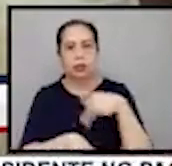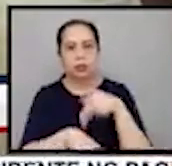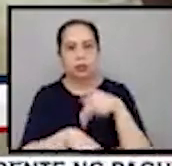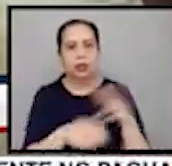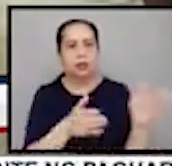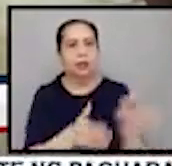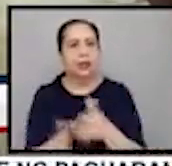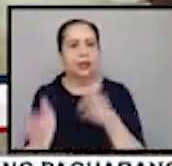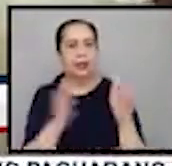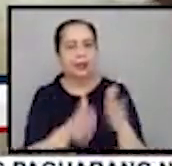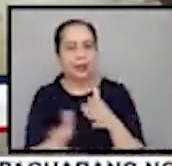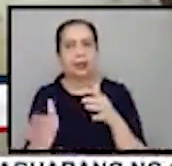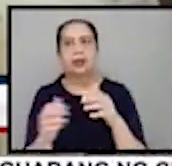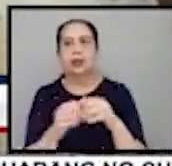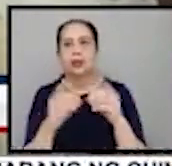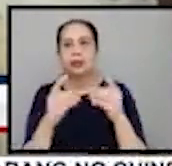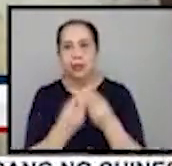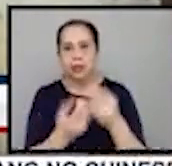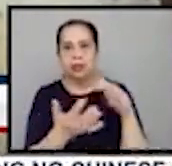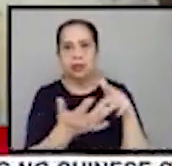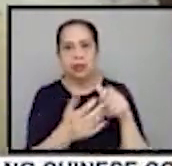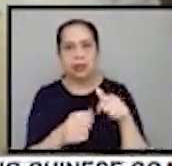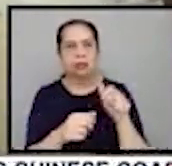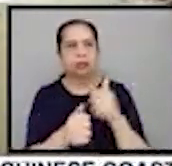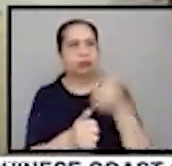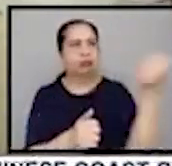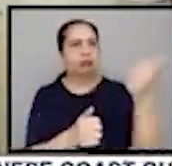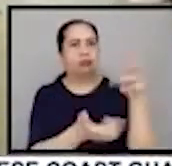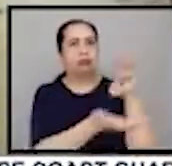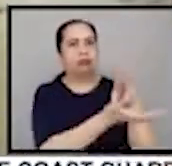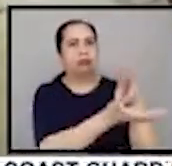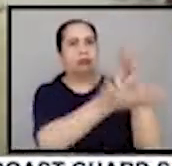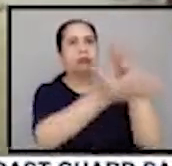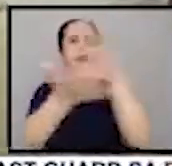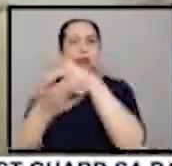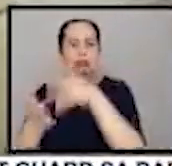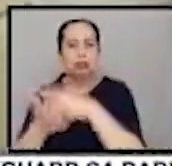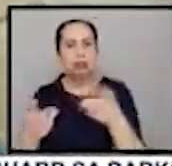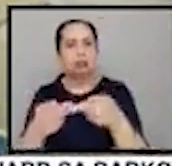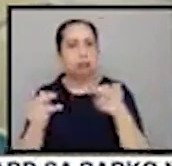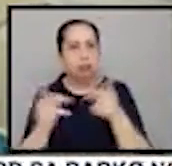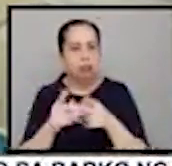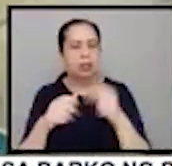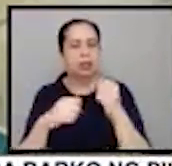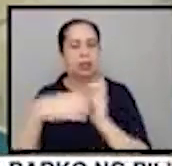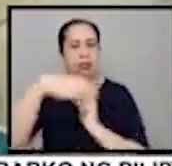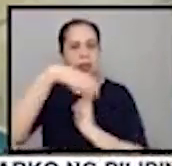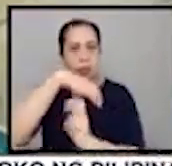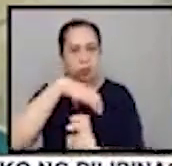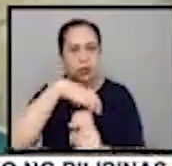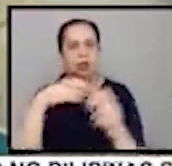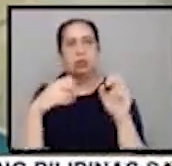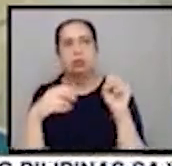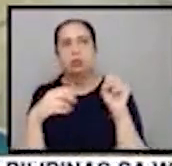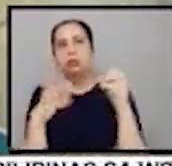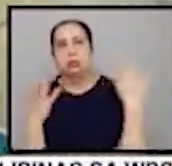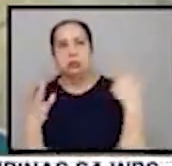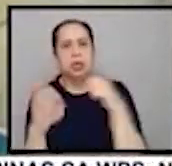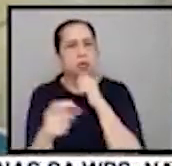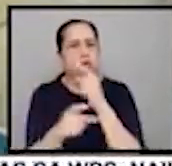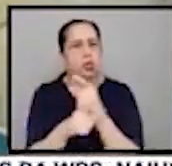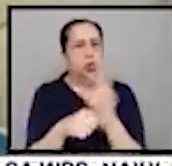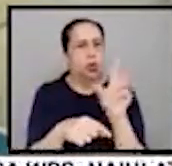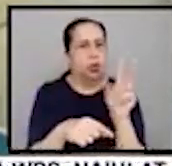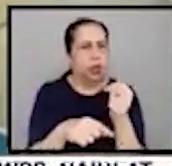department natin, no, nag-aaral na ng mga other possible subways. So wala pa tayong, hindi pa namin masasabi kung